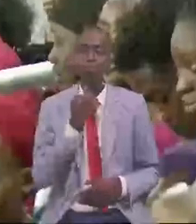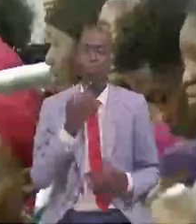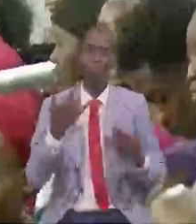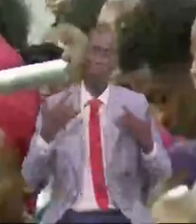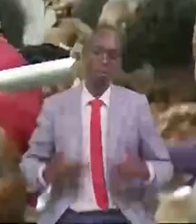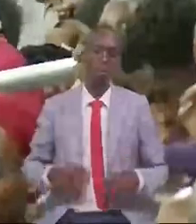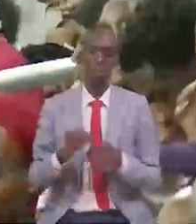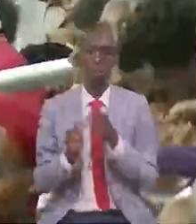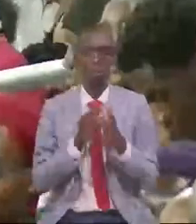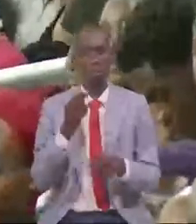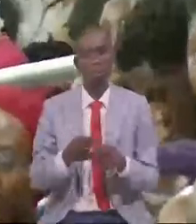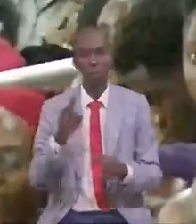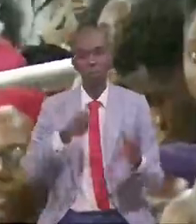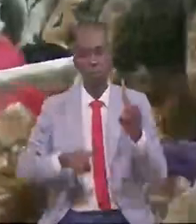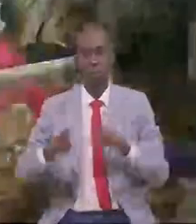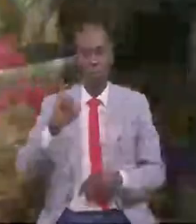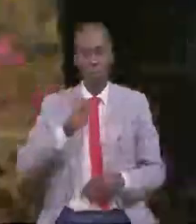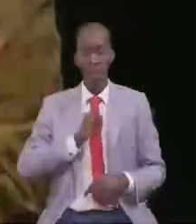Je ne serai pas déçu.